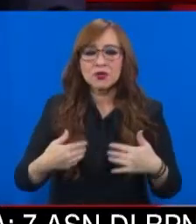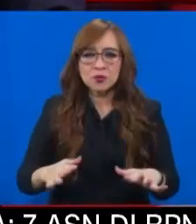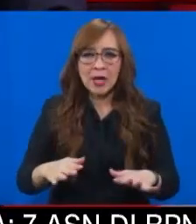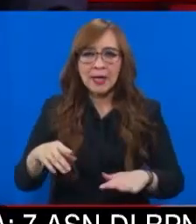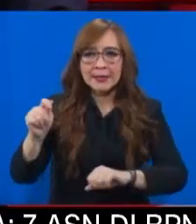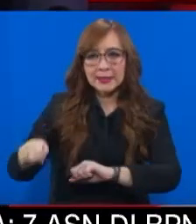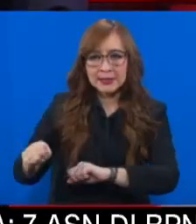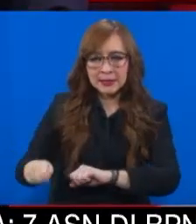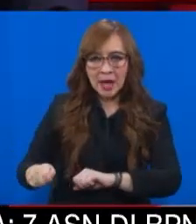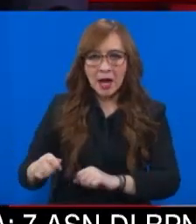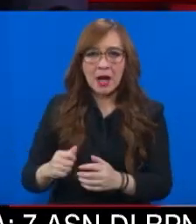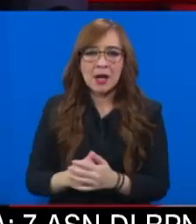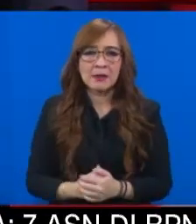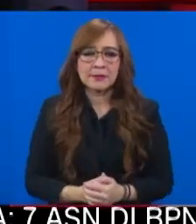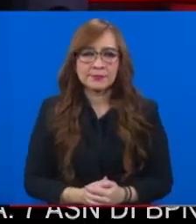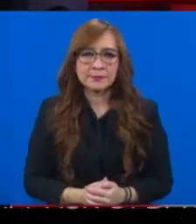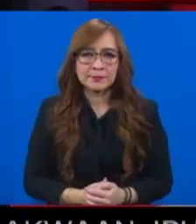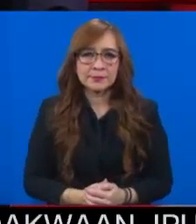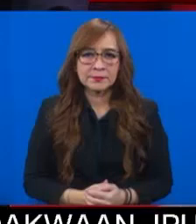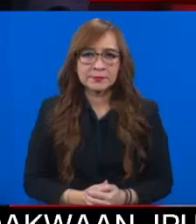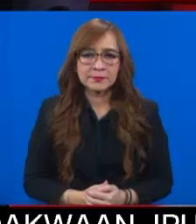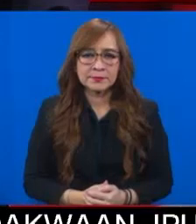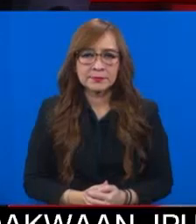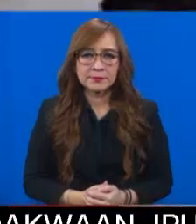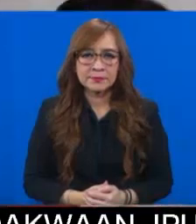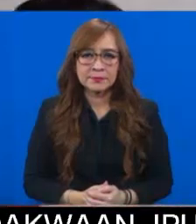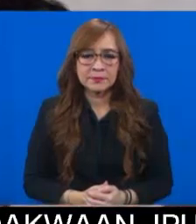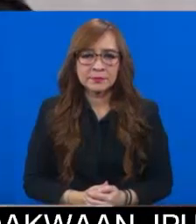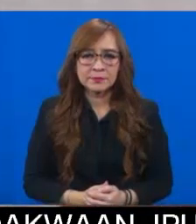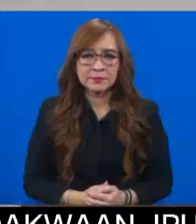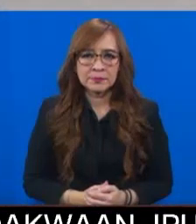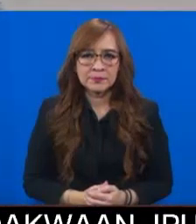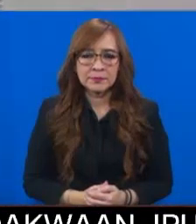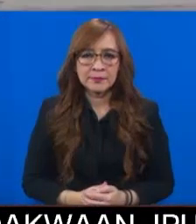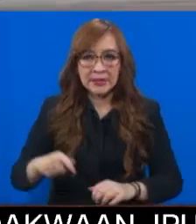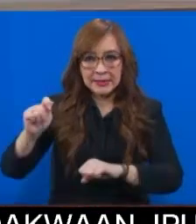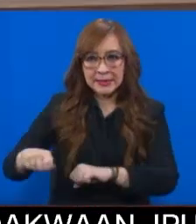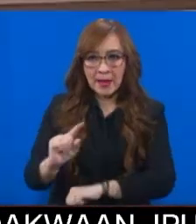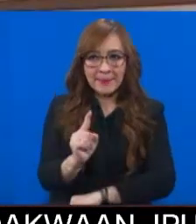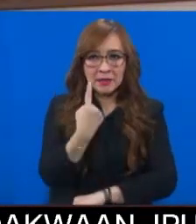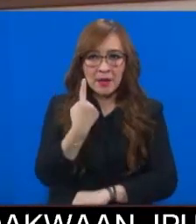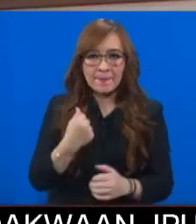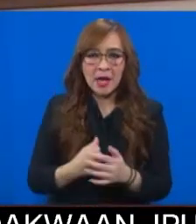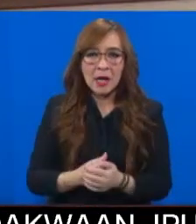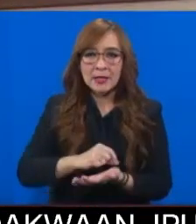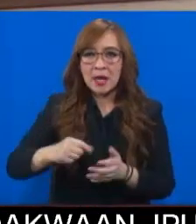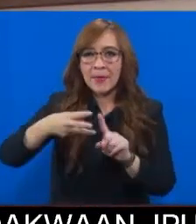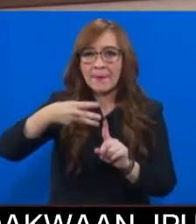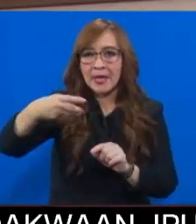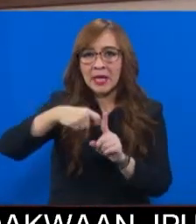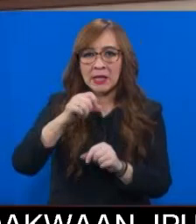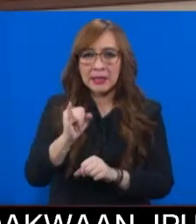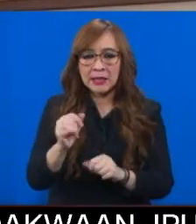Negeri Surabaya dan Rutan Kelas 1 Medaeng tempat Beki ditahan. Sidang perdana Muhammad Subki asal Sani dilakukan